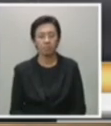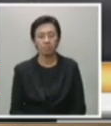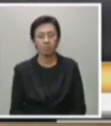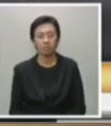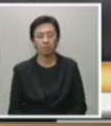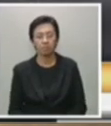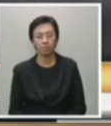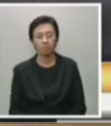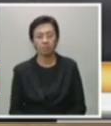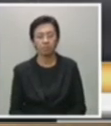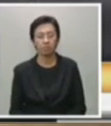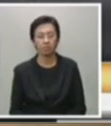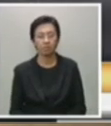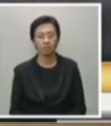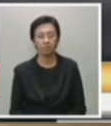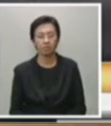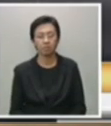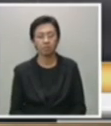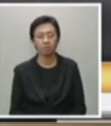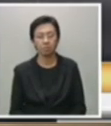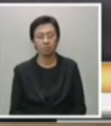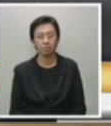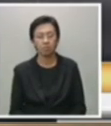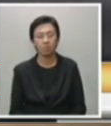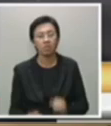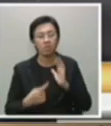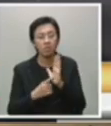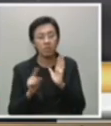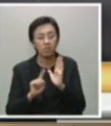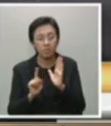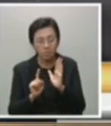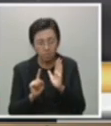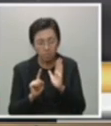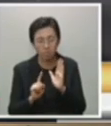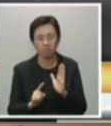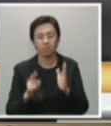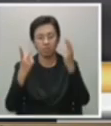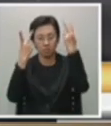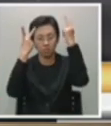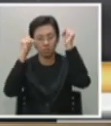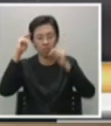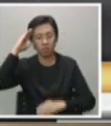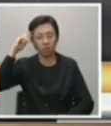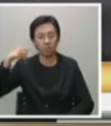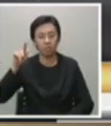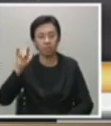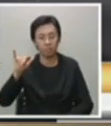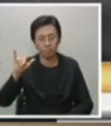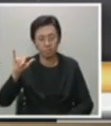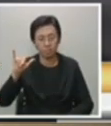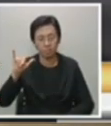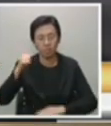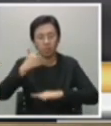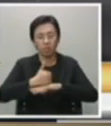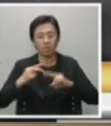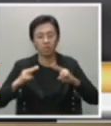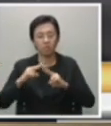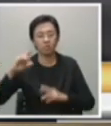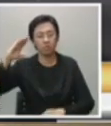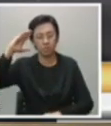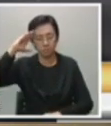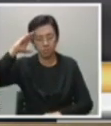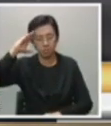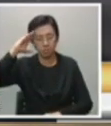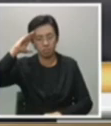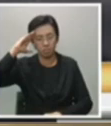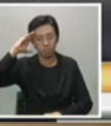ข้อเท็จจริงปรากฏว่าพลเอกประยุทธ์จันทร์โอชานายกรัฐมนตรีและรัฐมนตรีว่าการกระทรวงกล